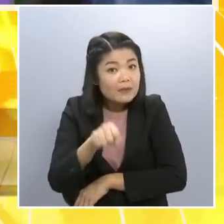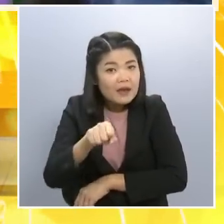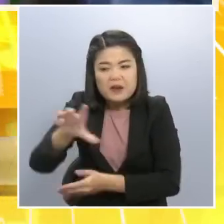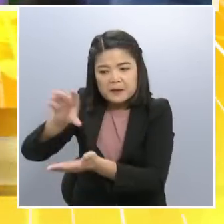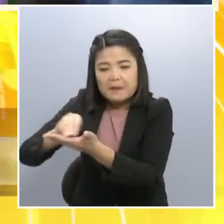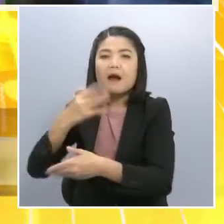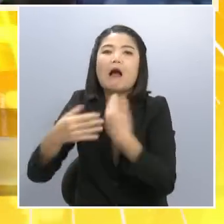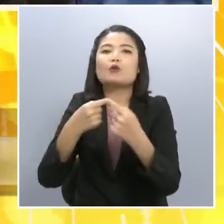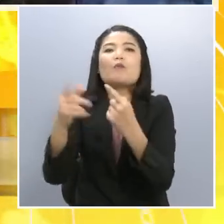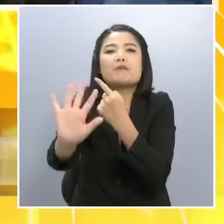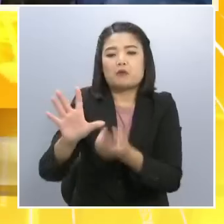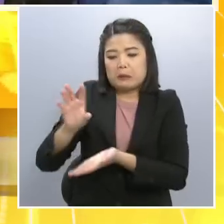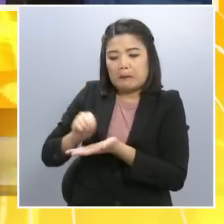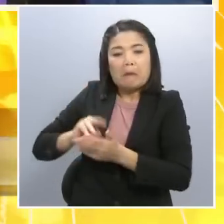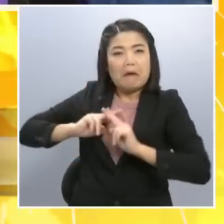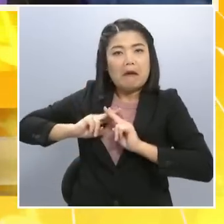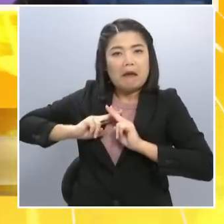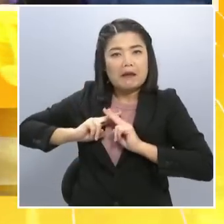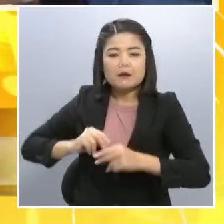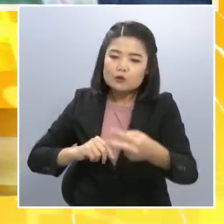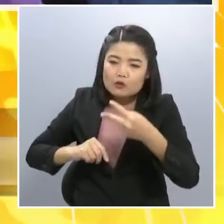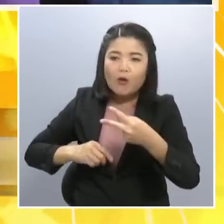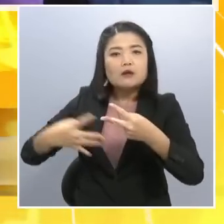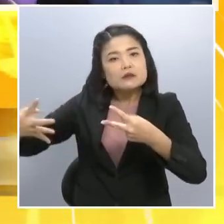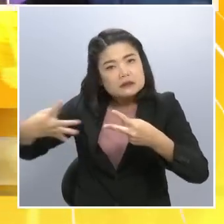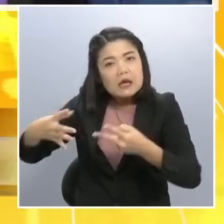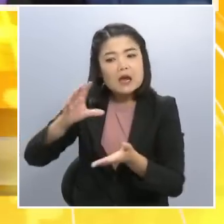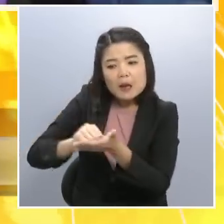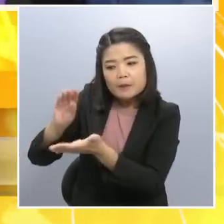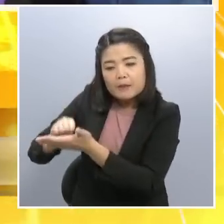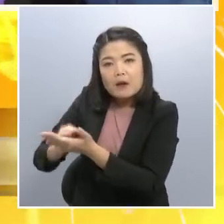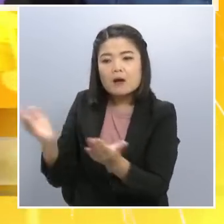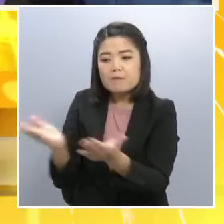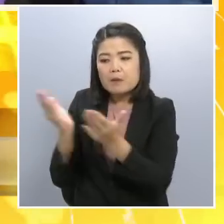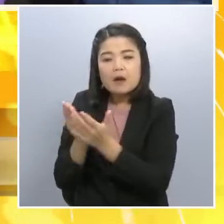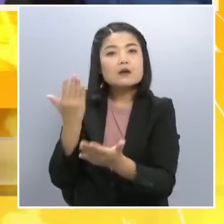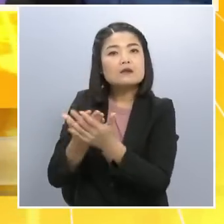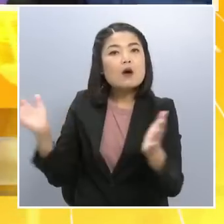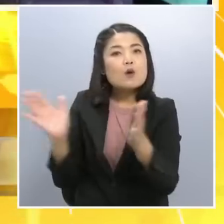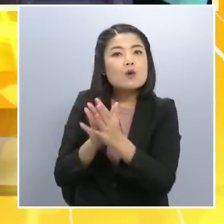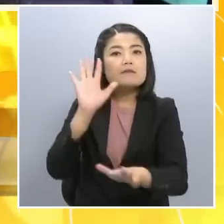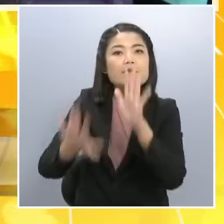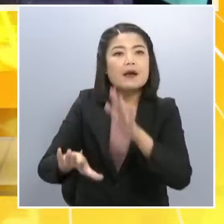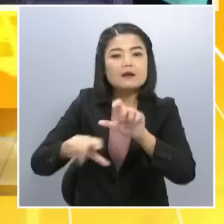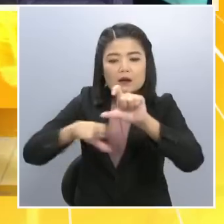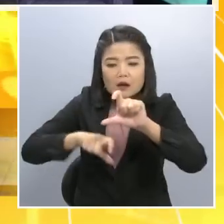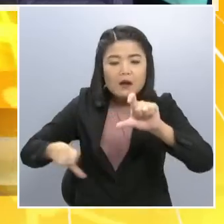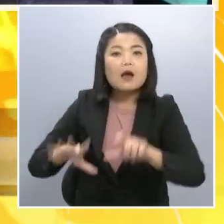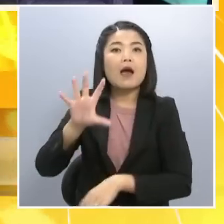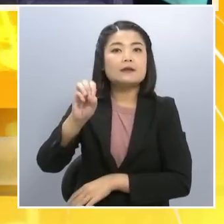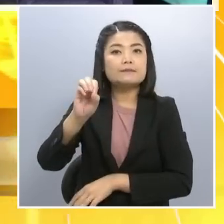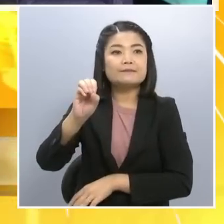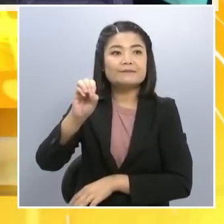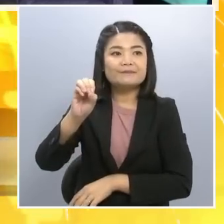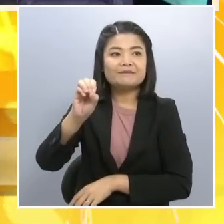คือไม่ขายต่อ เก็บกันใหญ่เลยค่ะ2ใบบ้าง4ใบบ้างแต่ละคนเนี่ยถูกกันรวมทั้งหมดประมาณสัก50ใบนะคะ บริเวณตลาดขายลอตเ